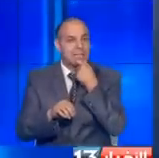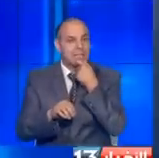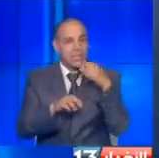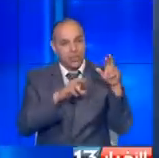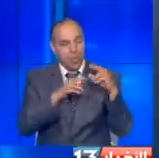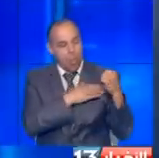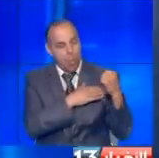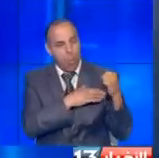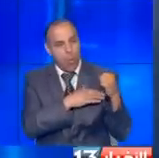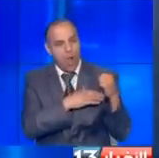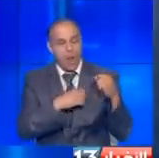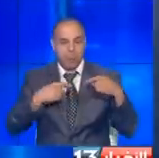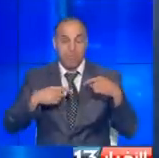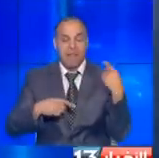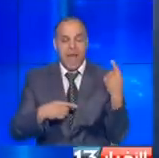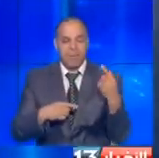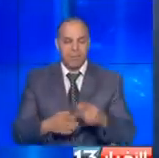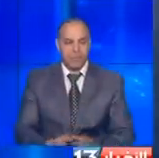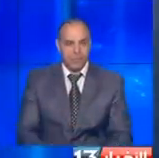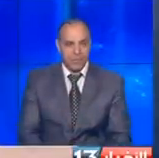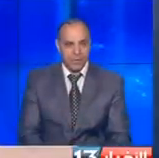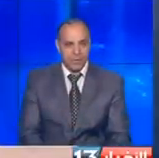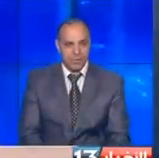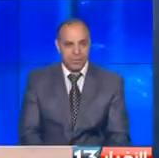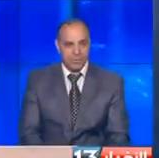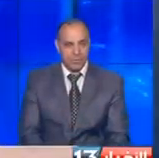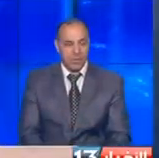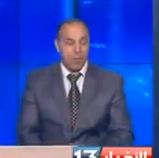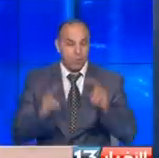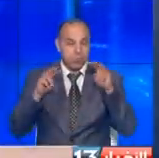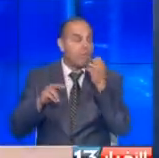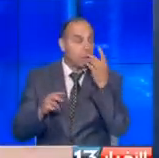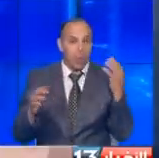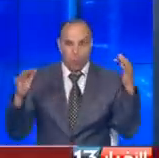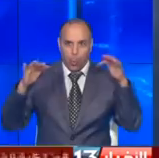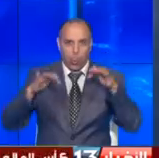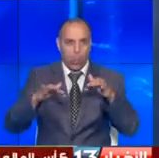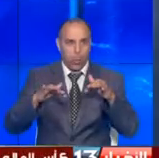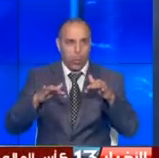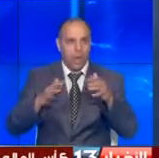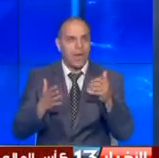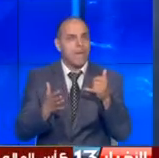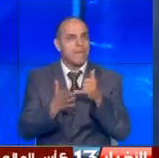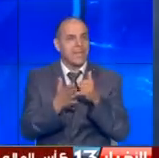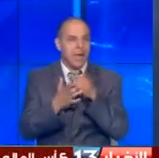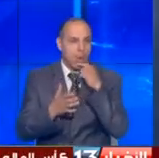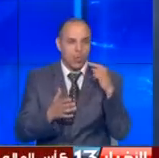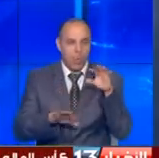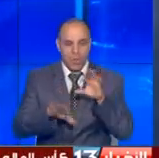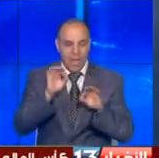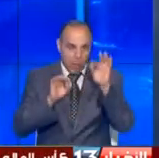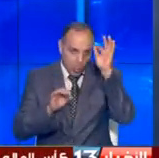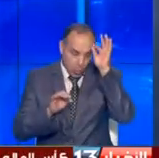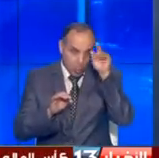عائد بقوة إلى الواجهة العالمية. تتجه الأنظار عشية اليوم صوب الفولغوغراد أرينا، أين يستهل المنتخب